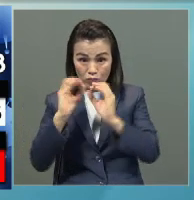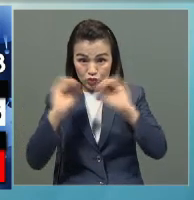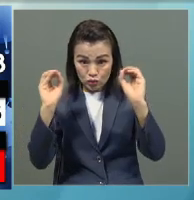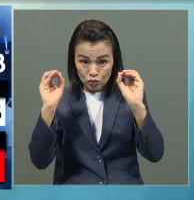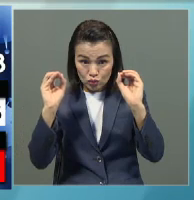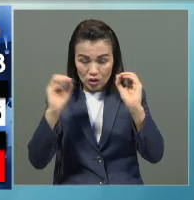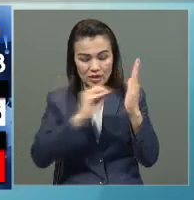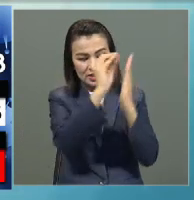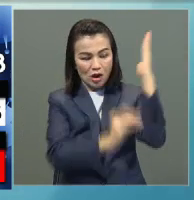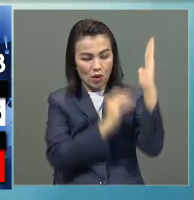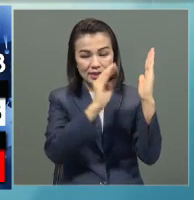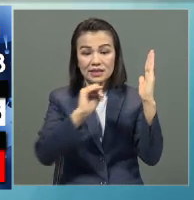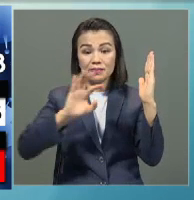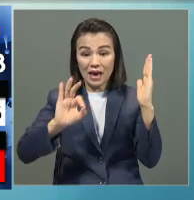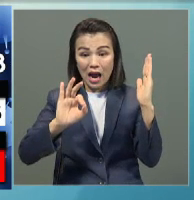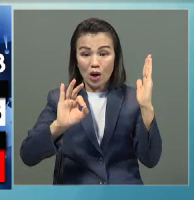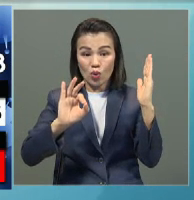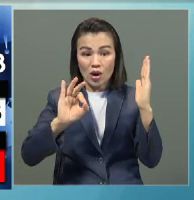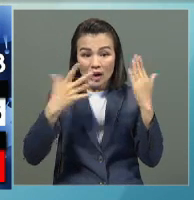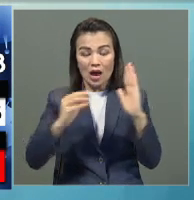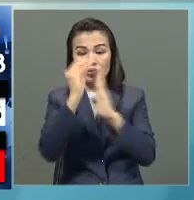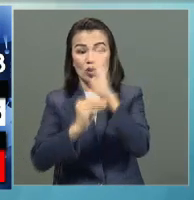49จังหวัดและ 9